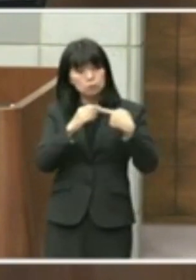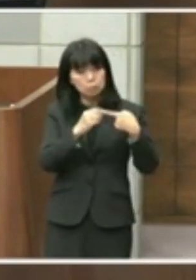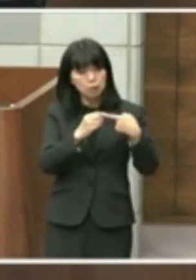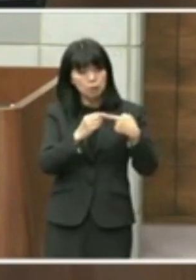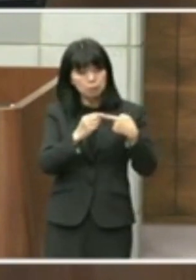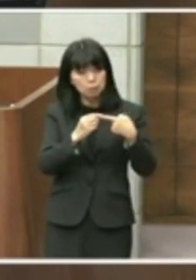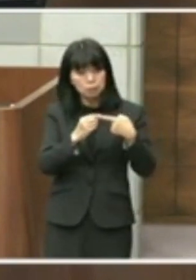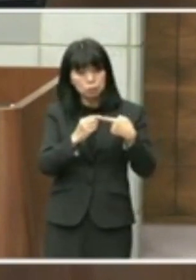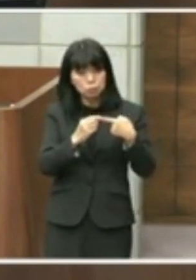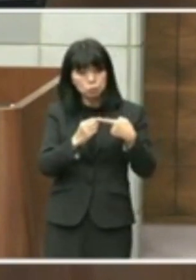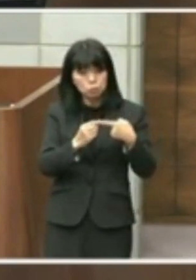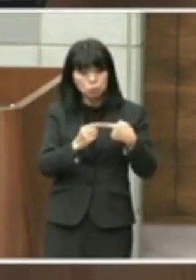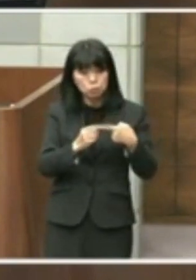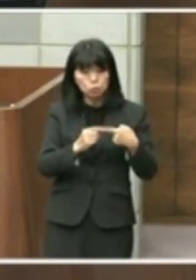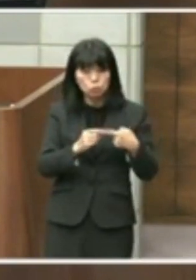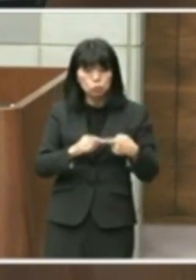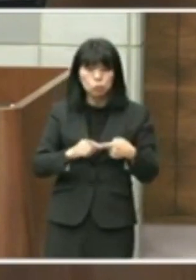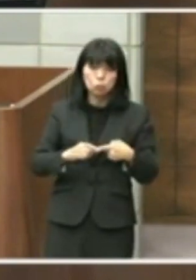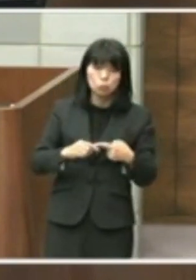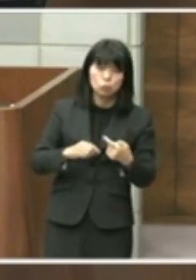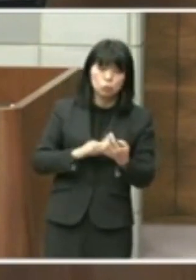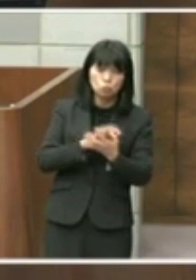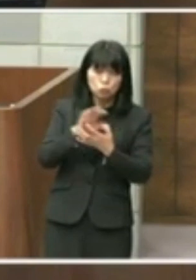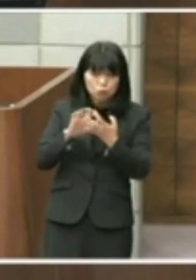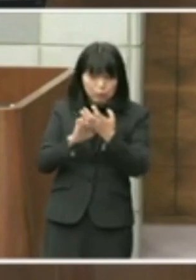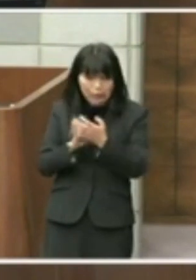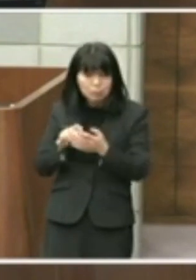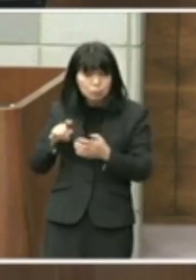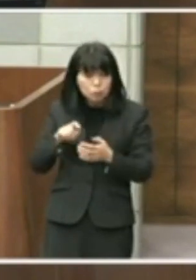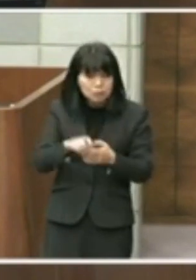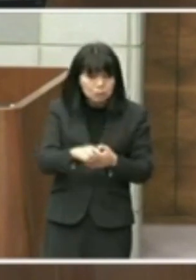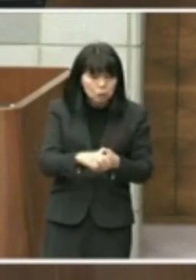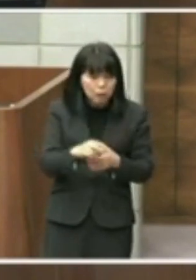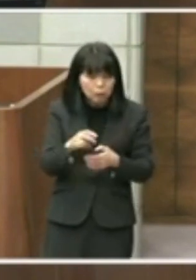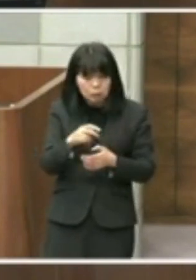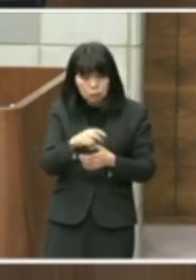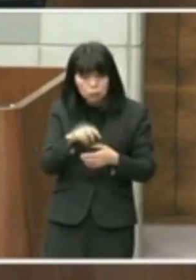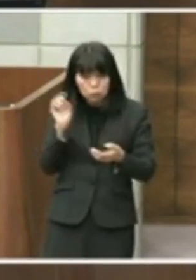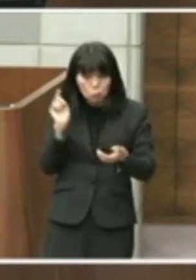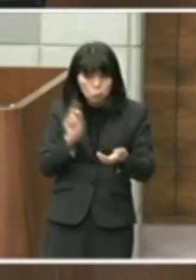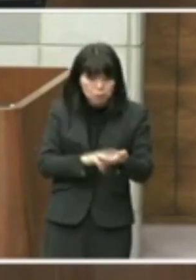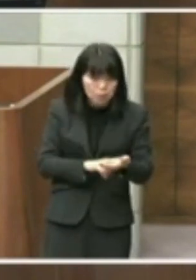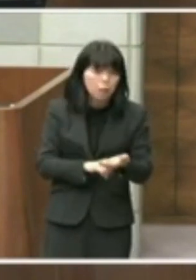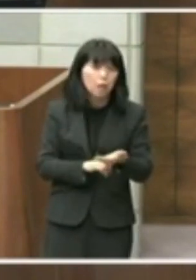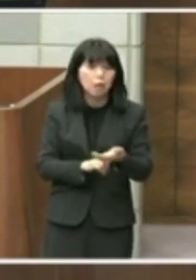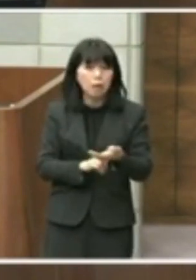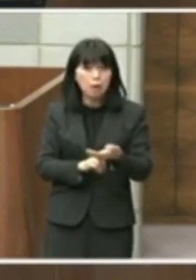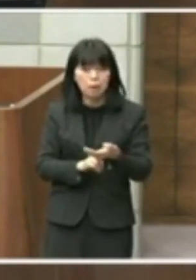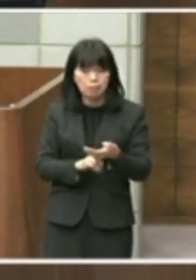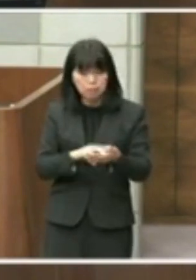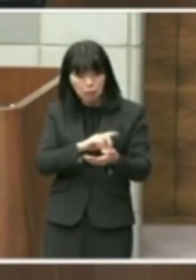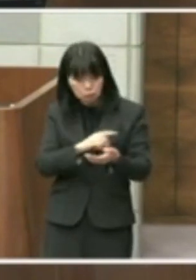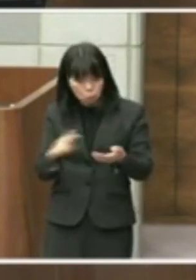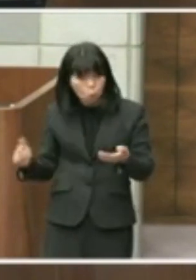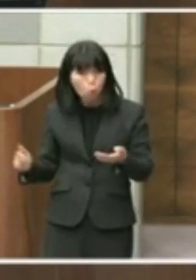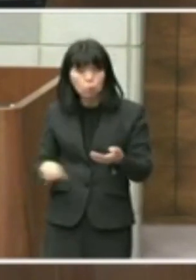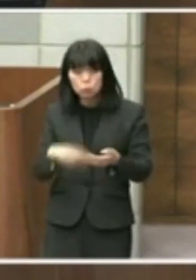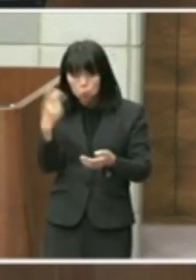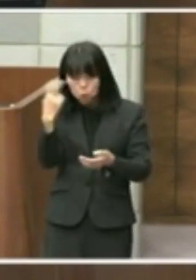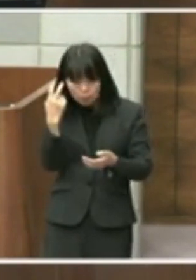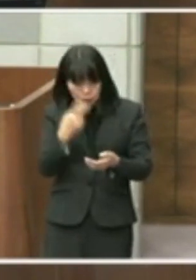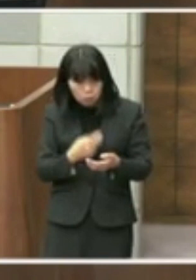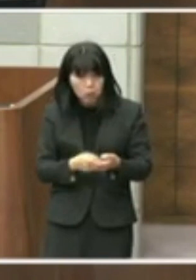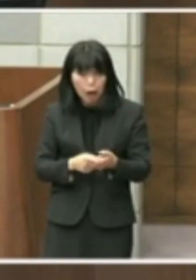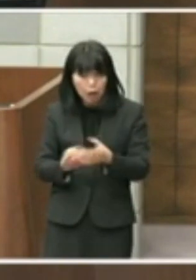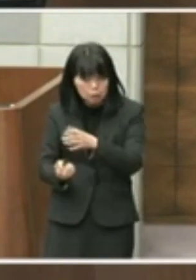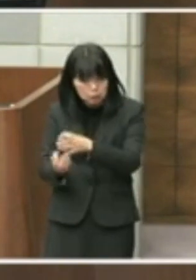有害物質の発生源の特定と対応についてであります。調査を行い有害物質の発生